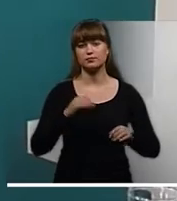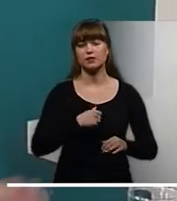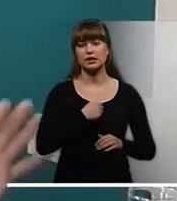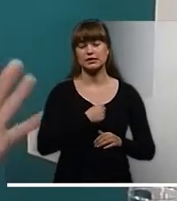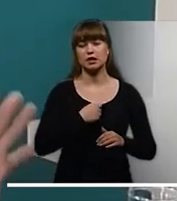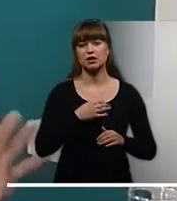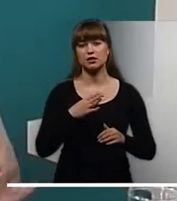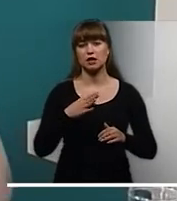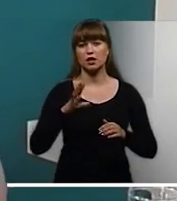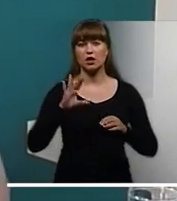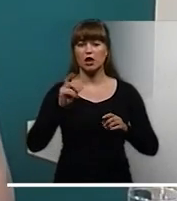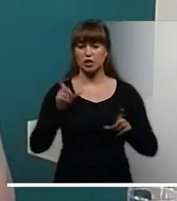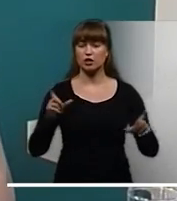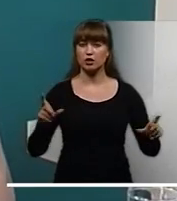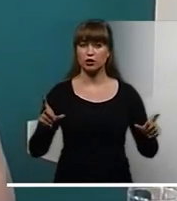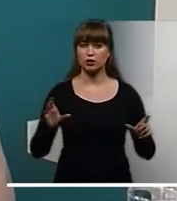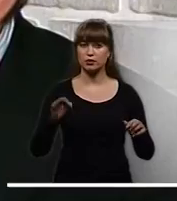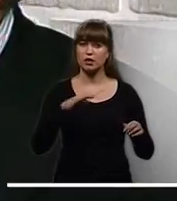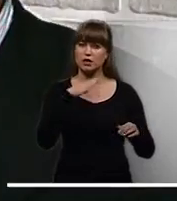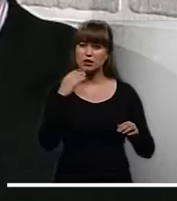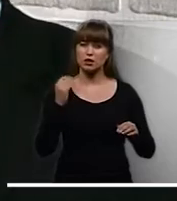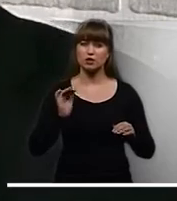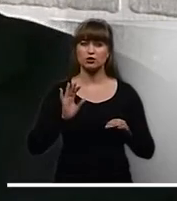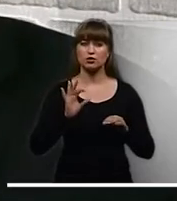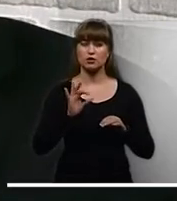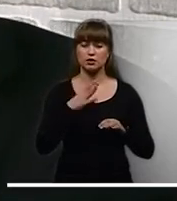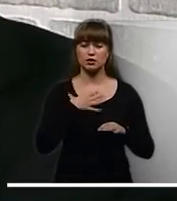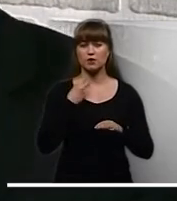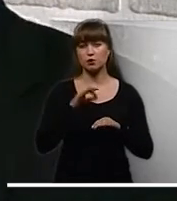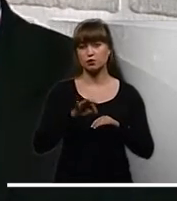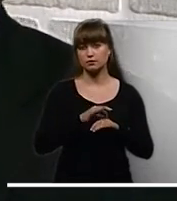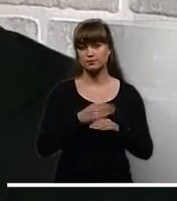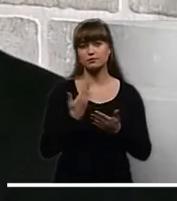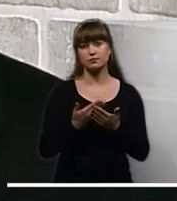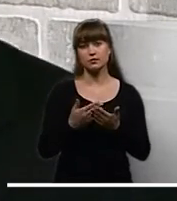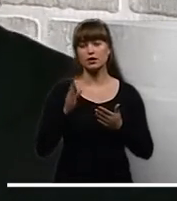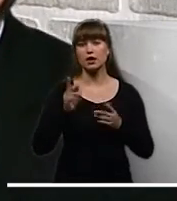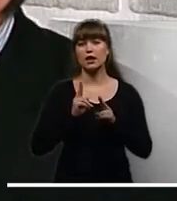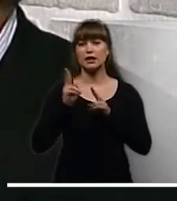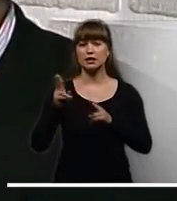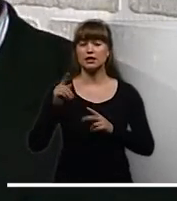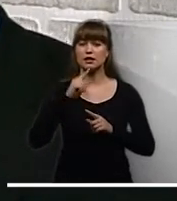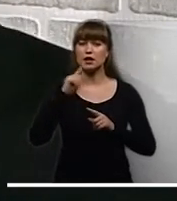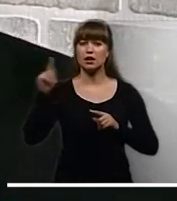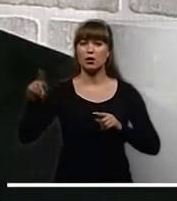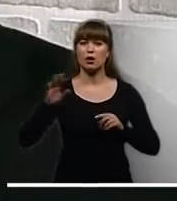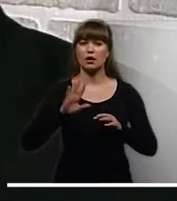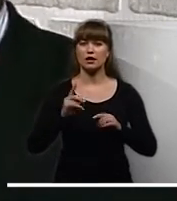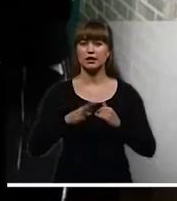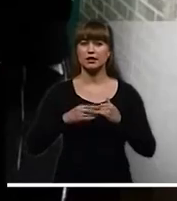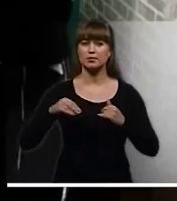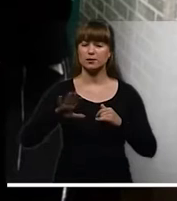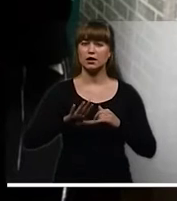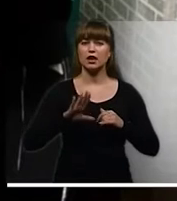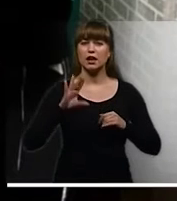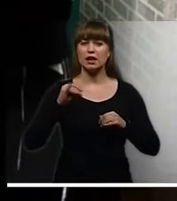сейчас отпустят, сейчас будет, там, не хочу будить свою жену там, или мужа и так далее, я потерплю. Валидольчик под язык,